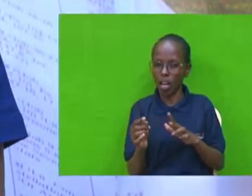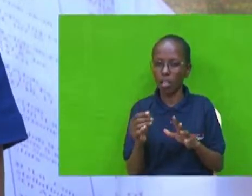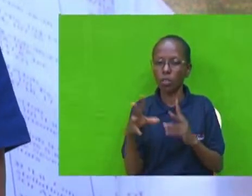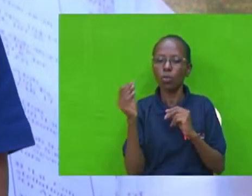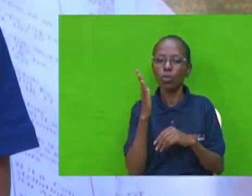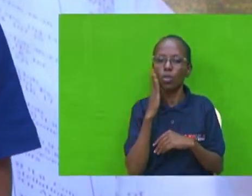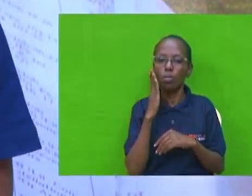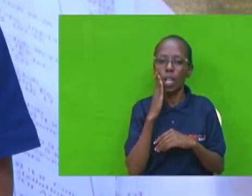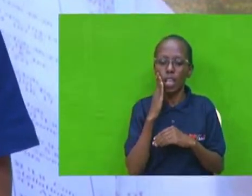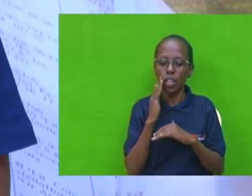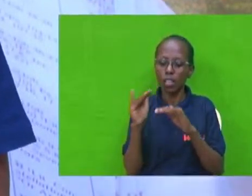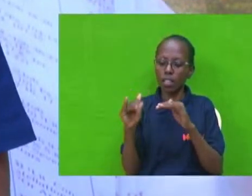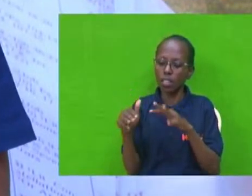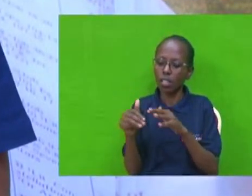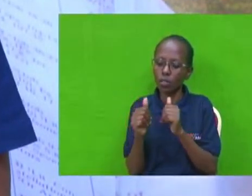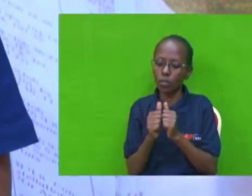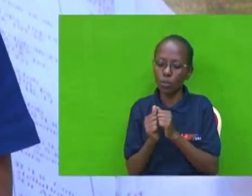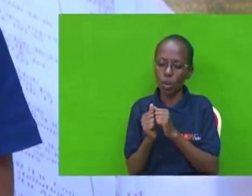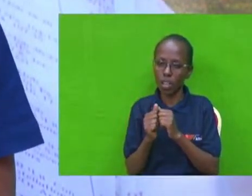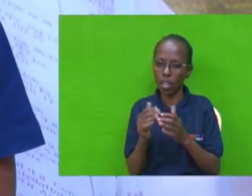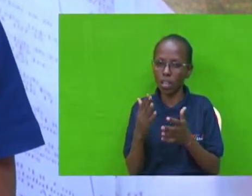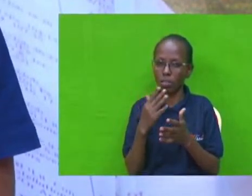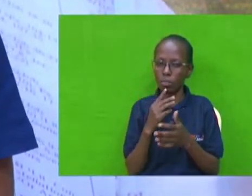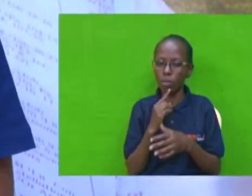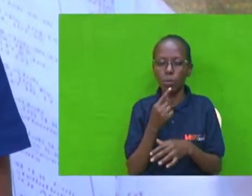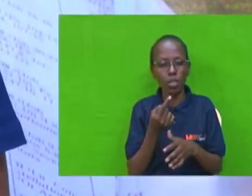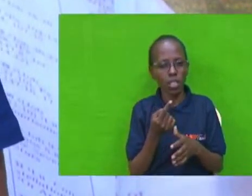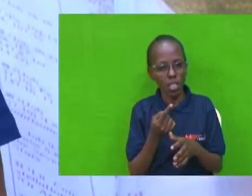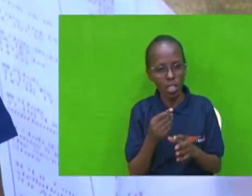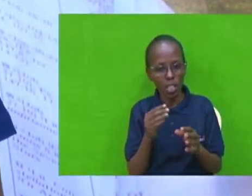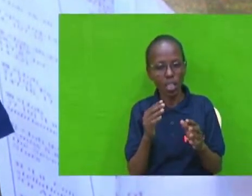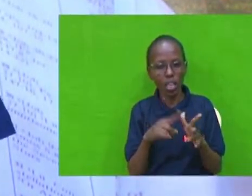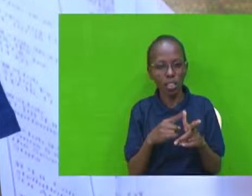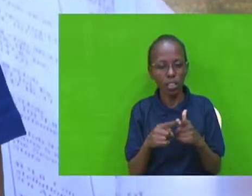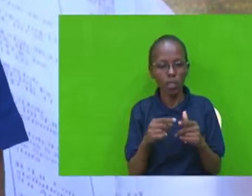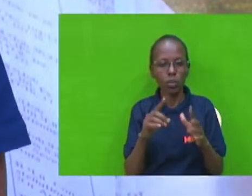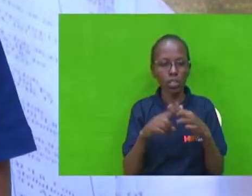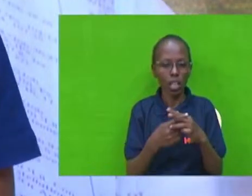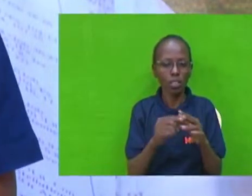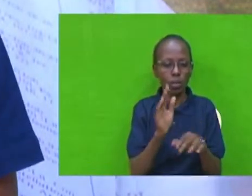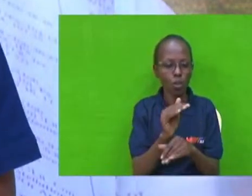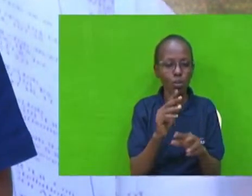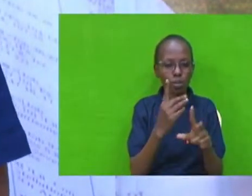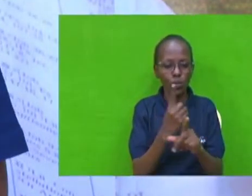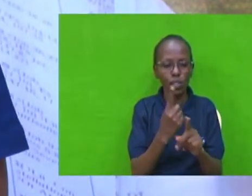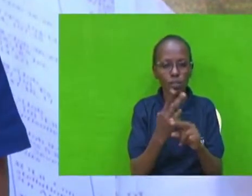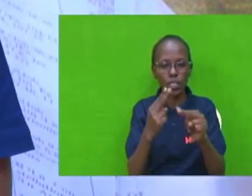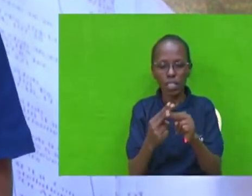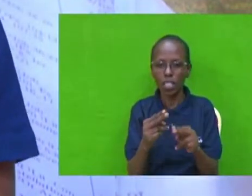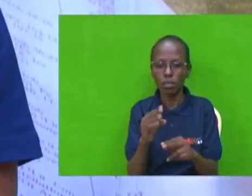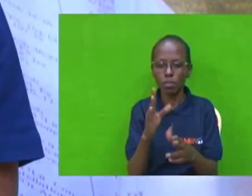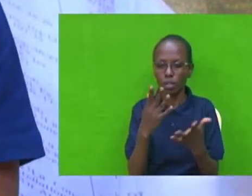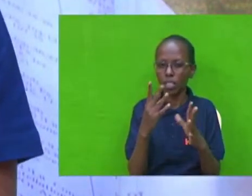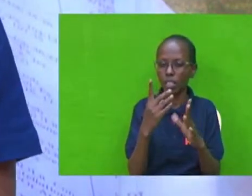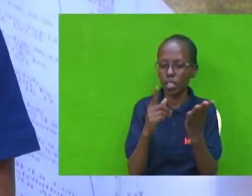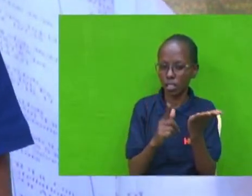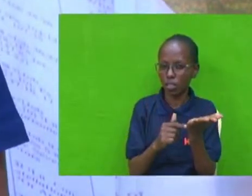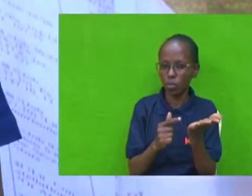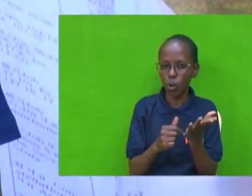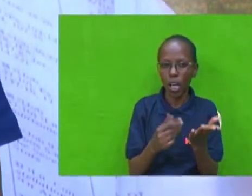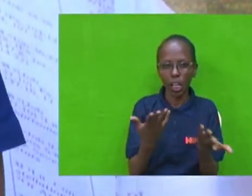wataanza kuwa kio pamoja na kupatia majina. Utasikia mbuyu buda anakuja. Sasa si jina tena la yule